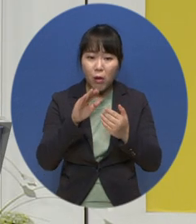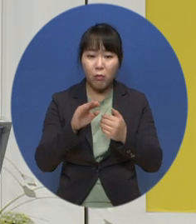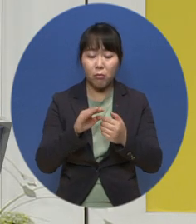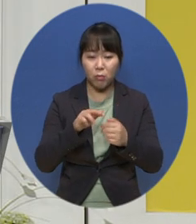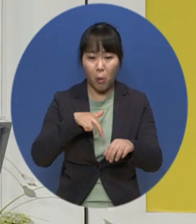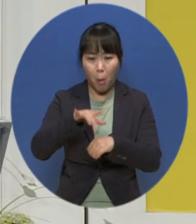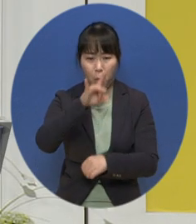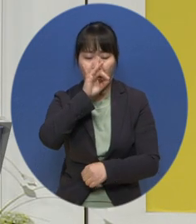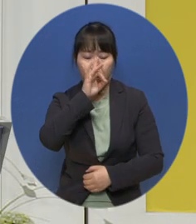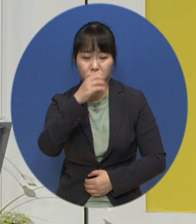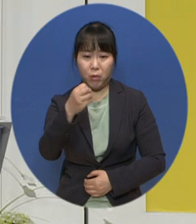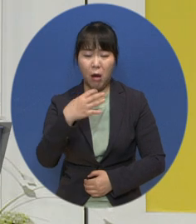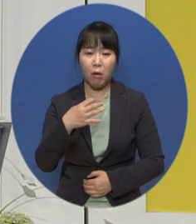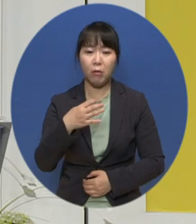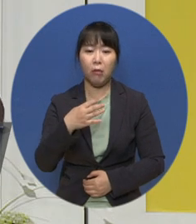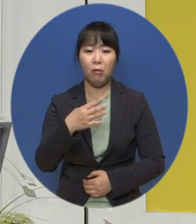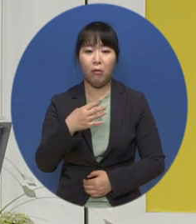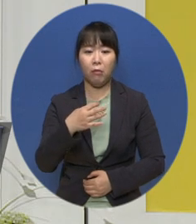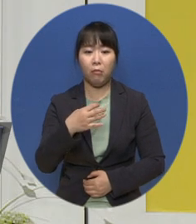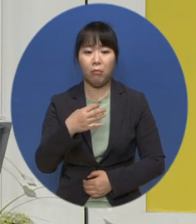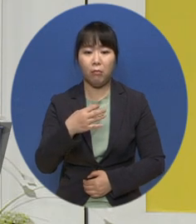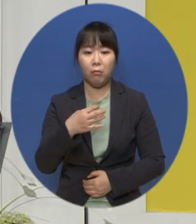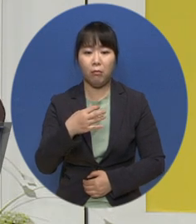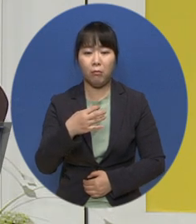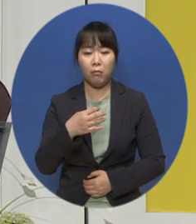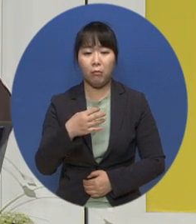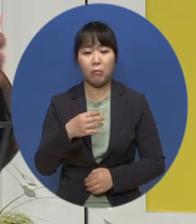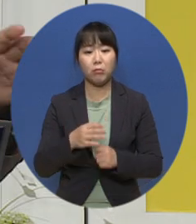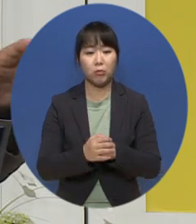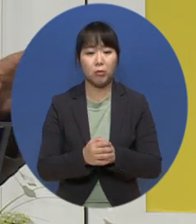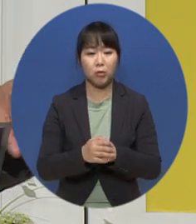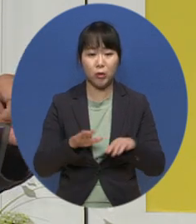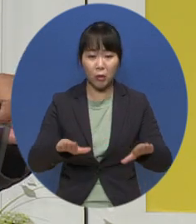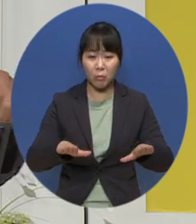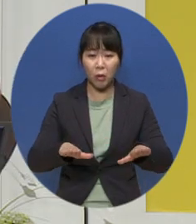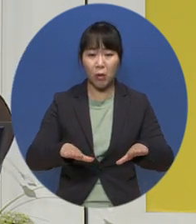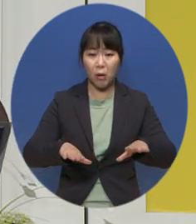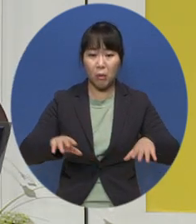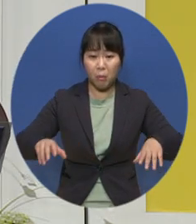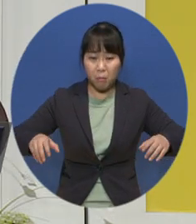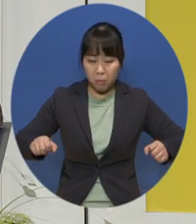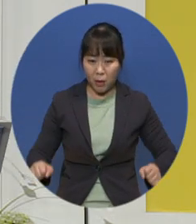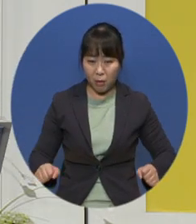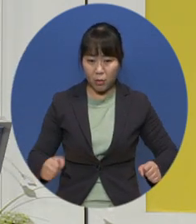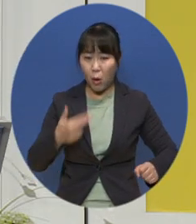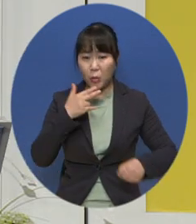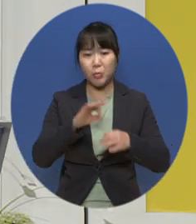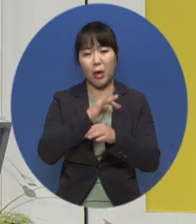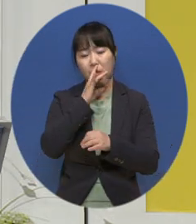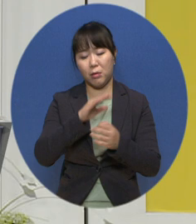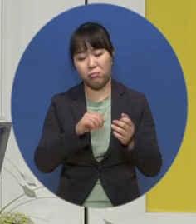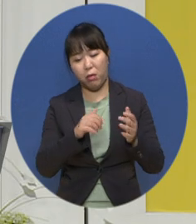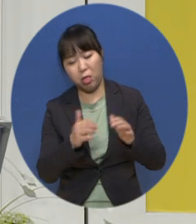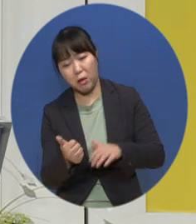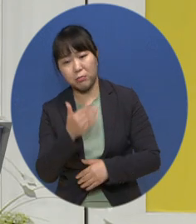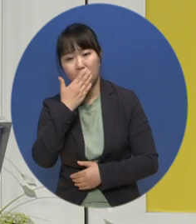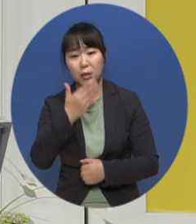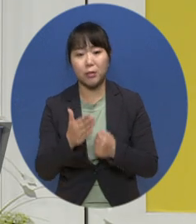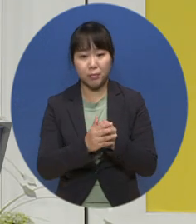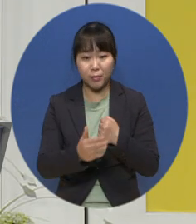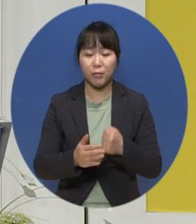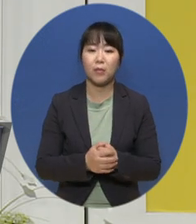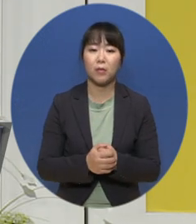못한다 그렇게 그 때는 옆으로 그쪽 바로 지금도 그 양쪽 팔걸이 없는 의 잘못한 거 든 요 부 넘어가기 때문에